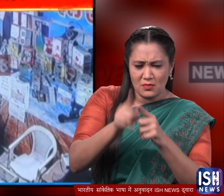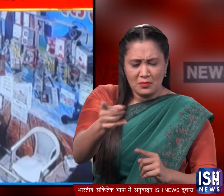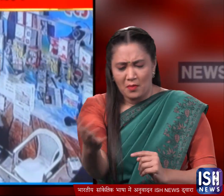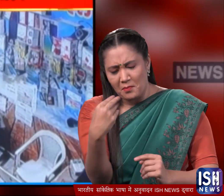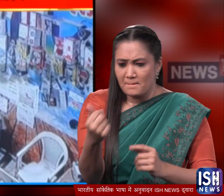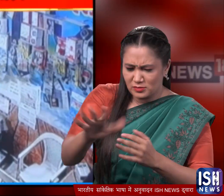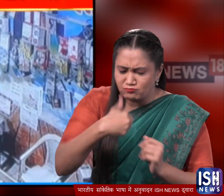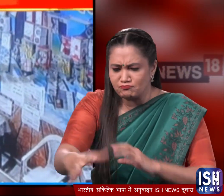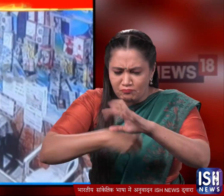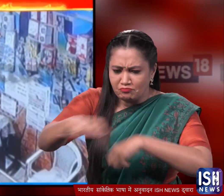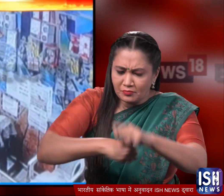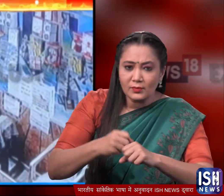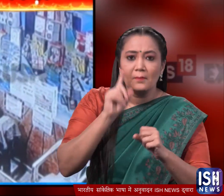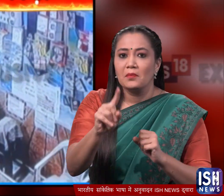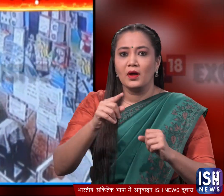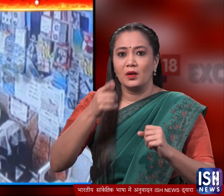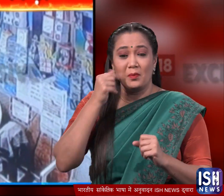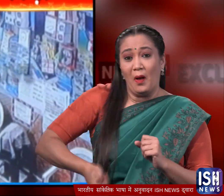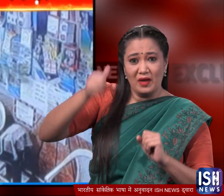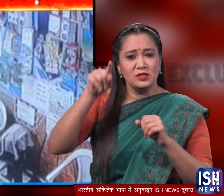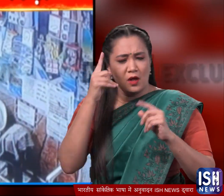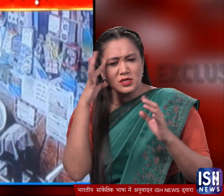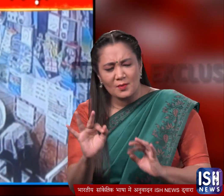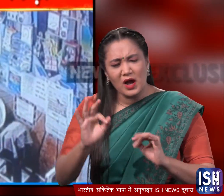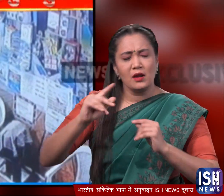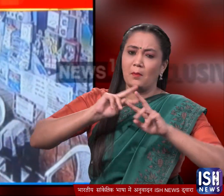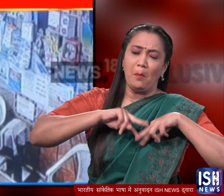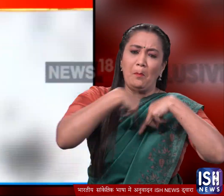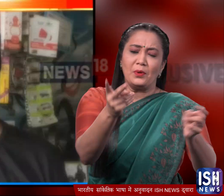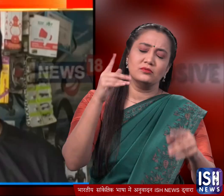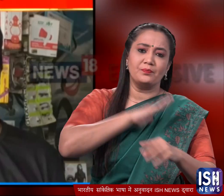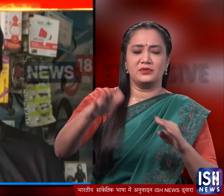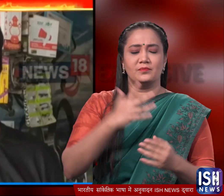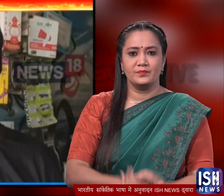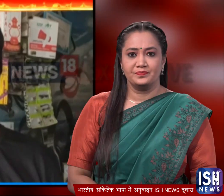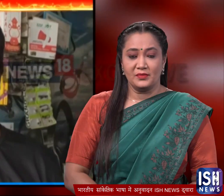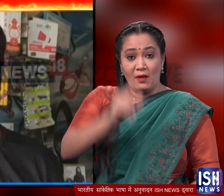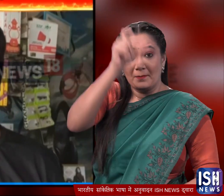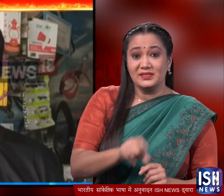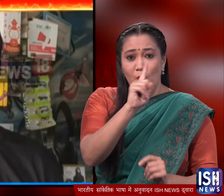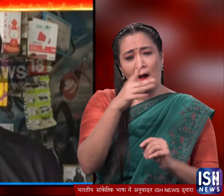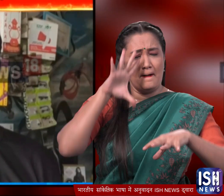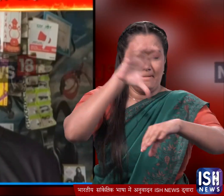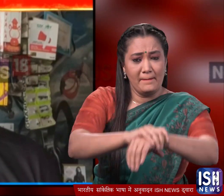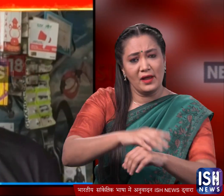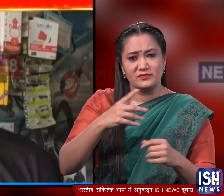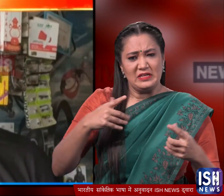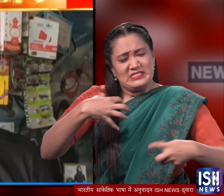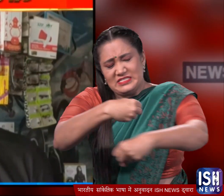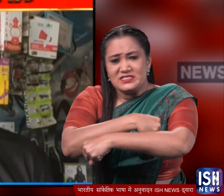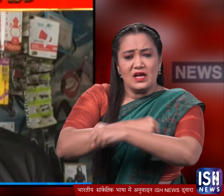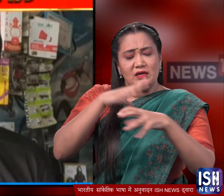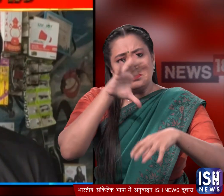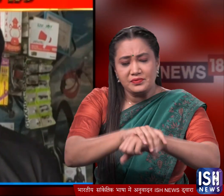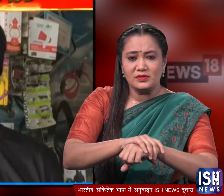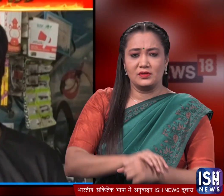धमकाकर सारे पैसे लूटने चाहे, लेकिन दुकानदार की समझदारी ने नहले पर दहले का काम किया। उनके एक बंदे को मैंने पकड़ लिया, फिर उन्होंने मेरे हाथ पे रिवॉल्वर